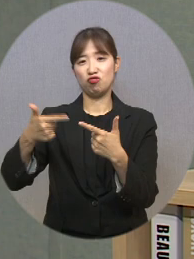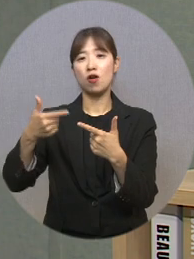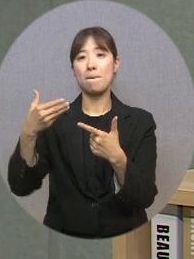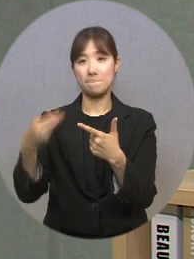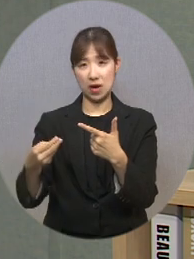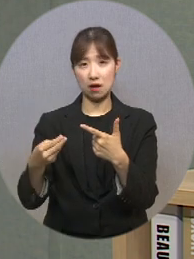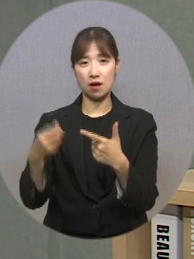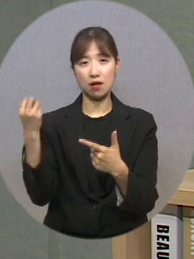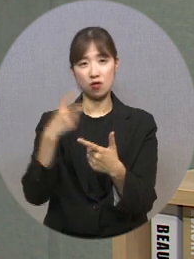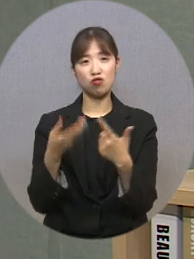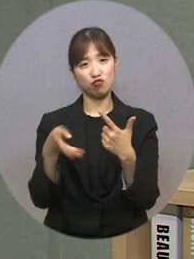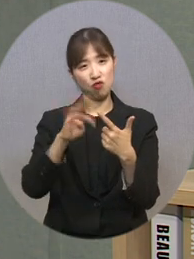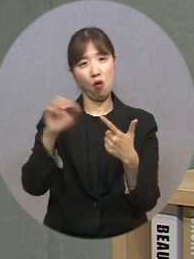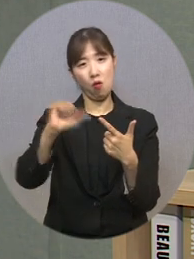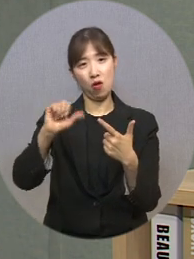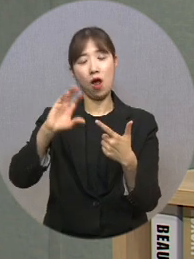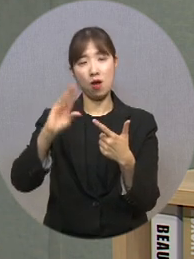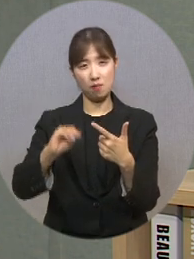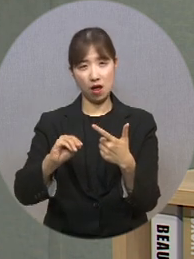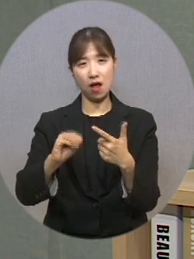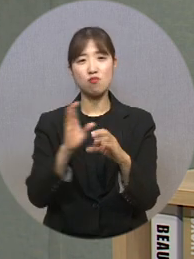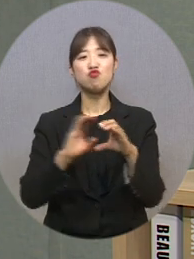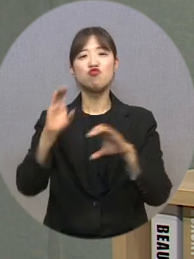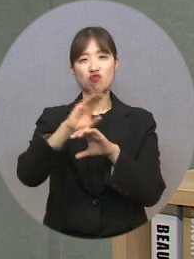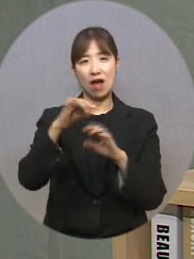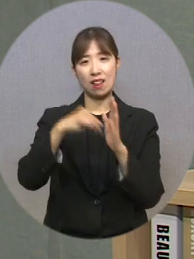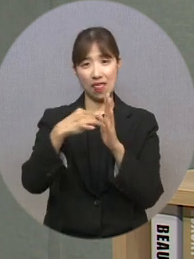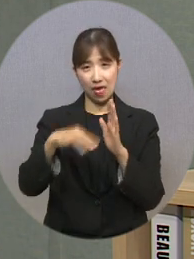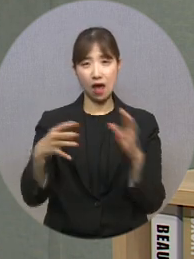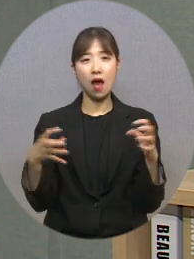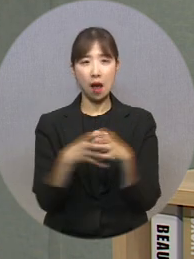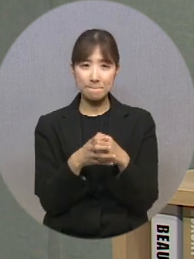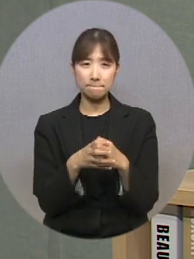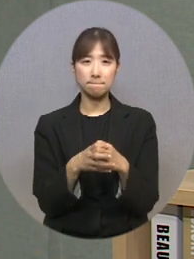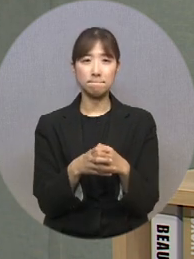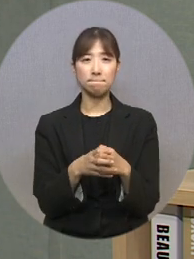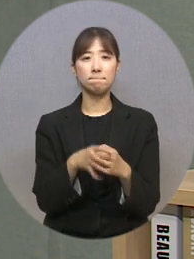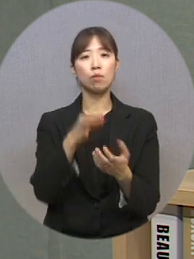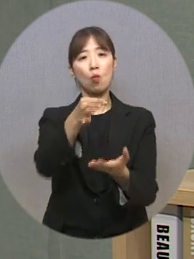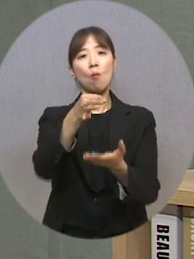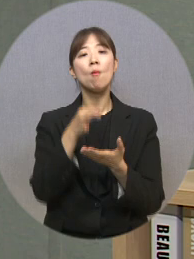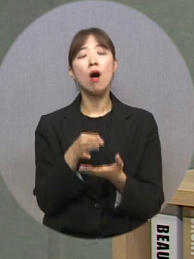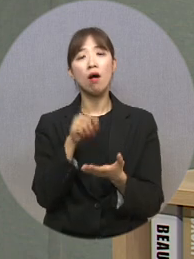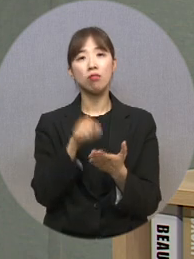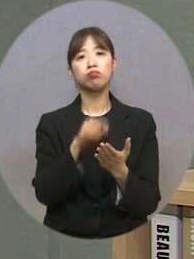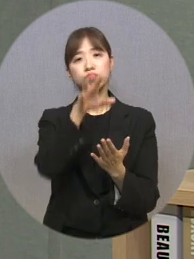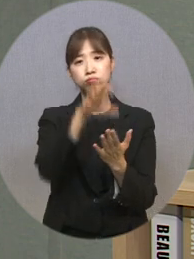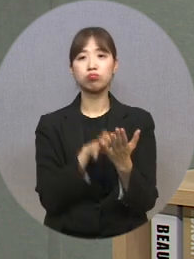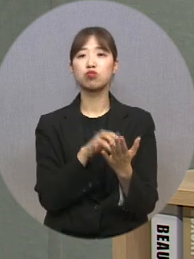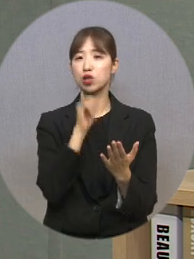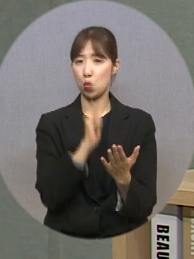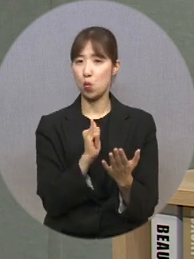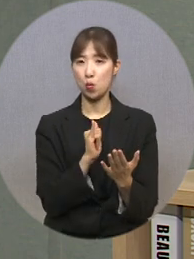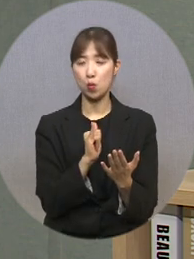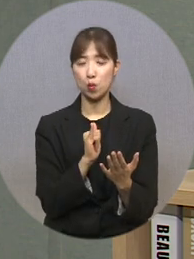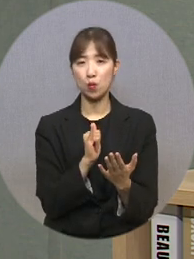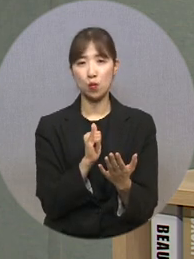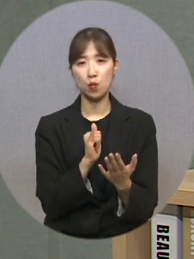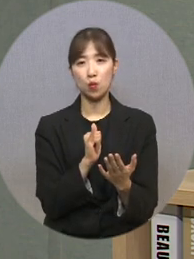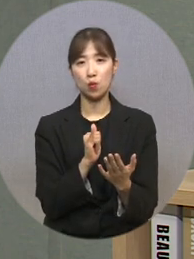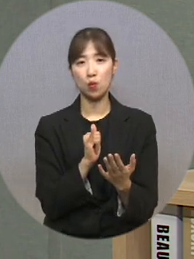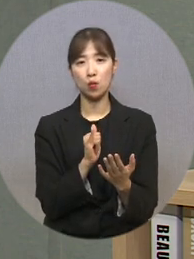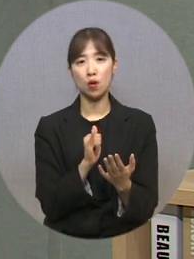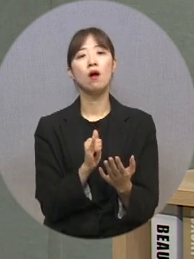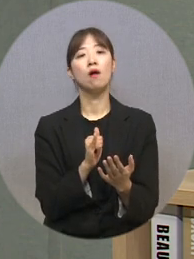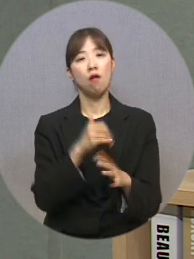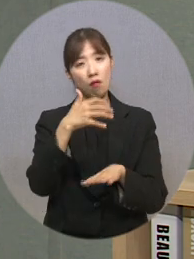6천만 원 또는 6억 5천만 원 부가세 포함해서 뭐 이렇게 해서 수수료를 주고받은 기록이 있더라고요.